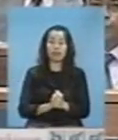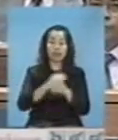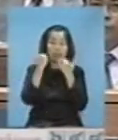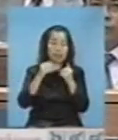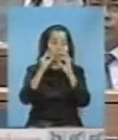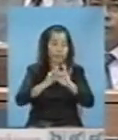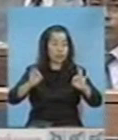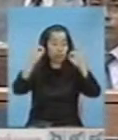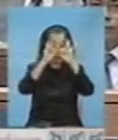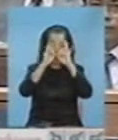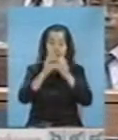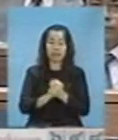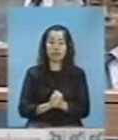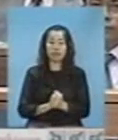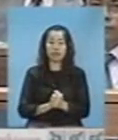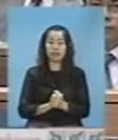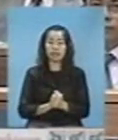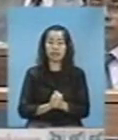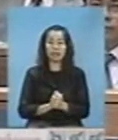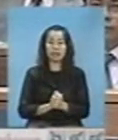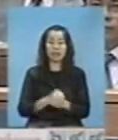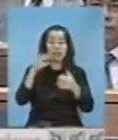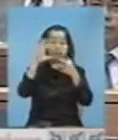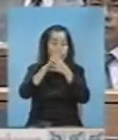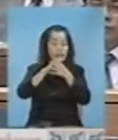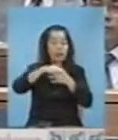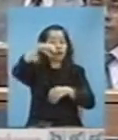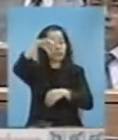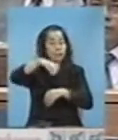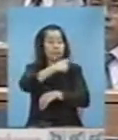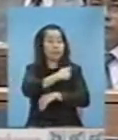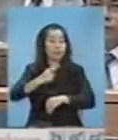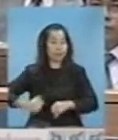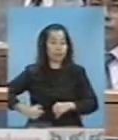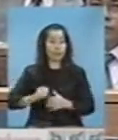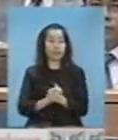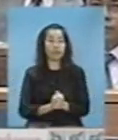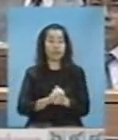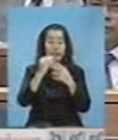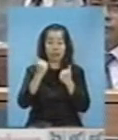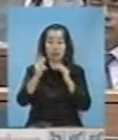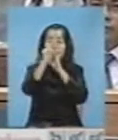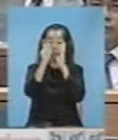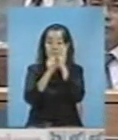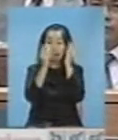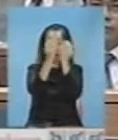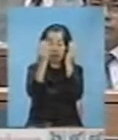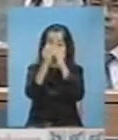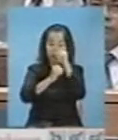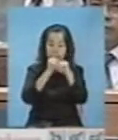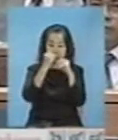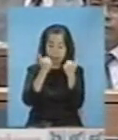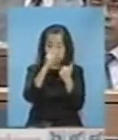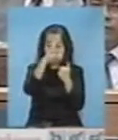ที่สำคัญท่านประธานครับเรื่องสถาบันรัฐธรรมนูญฉบับปัจจุบันระบุไว้ชัด